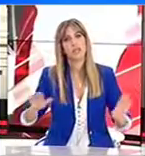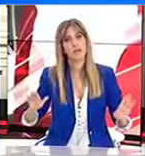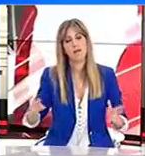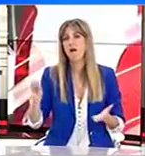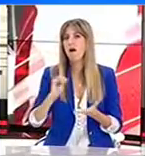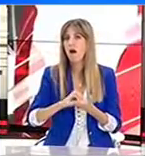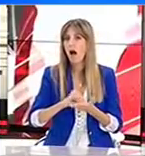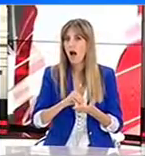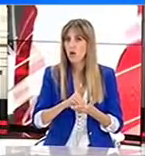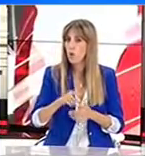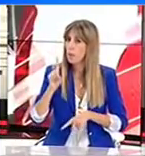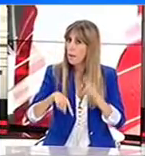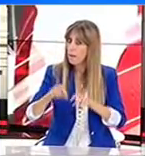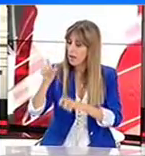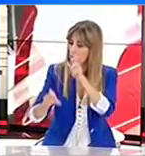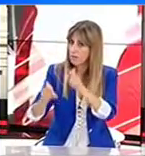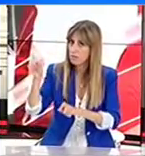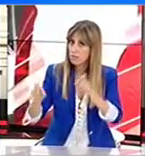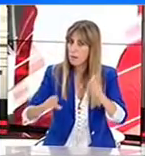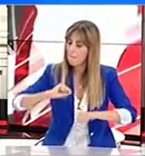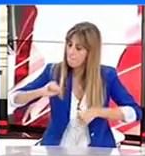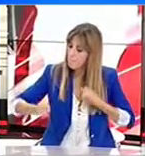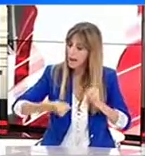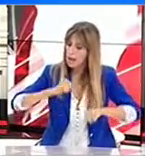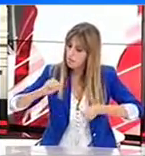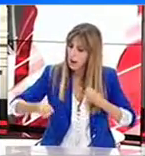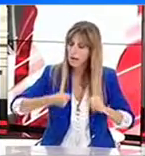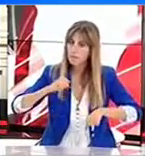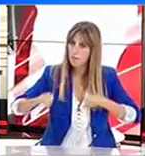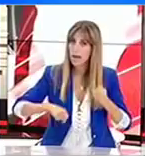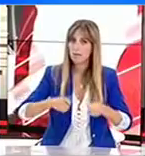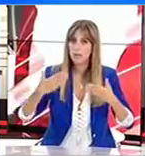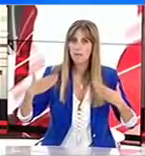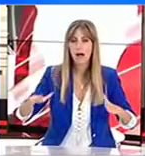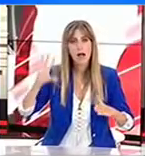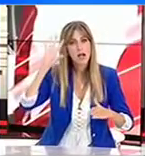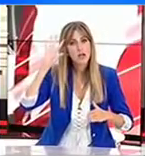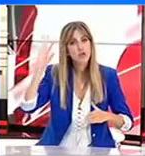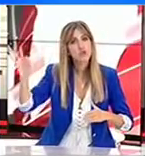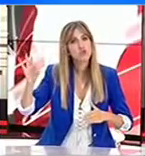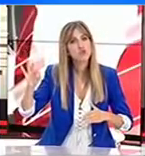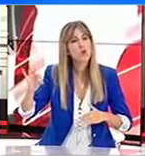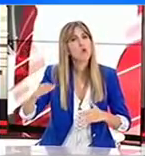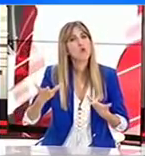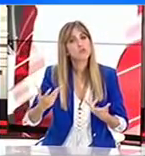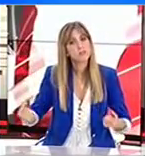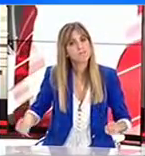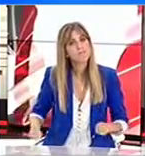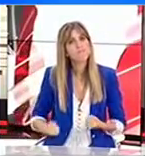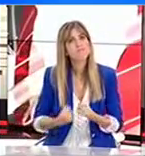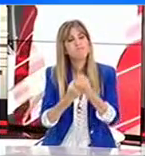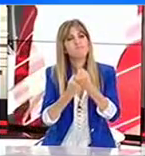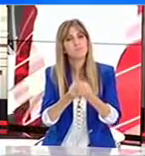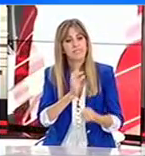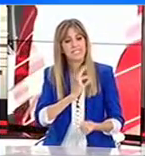έχουν δώσει μάχες προκειμένου να ανοίξουν δρόμους για την ενίσχυση των συμφερόντων